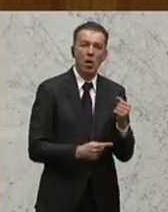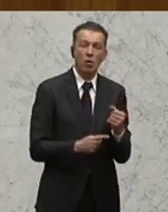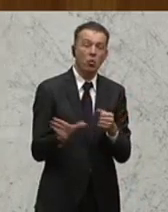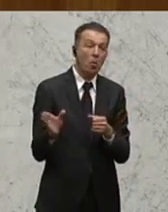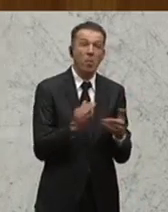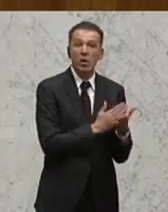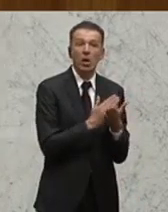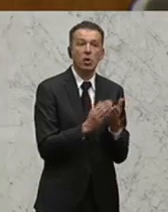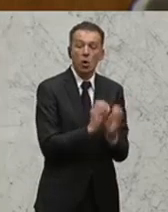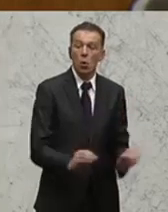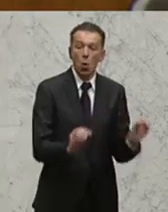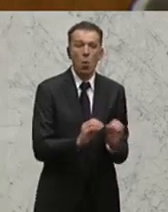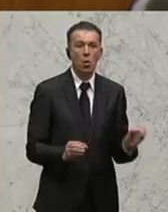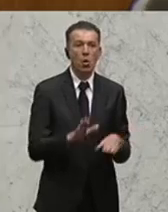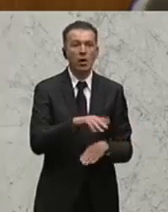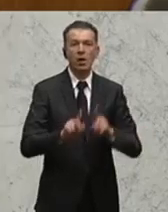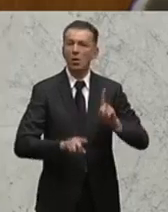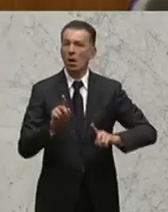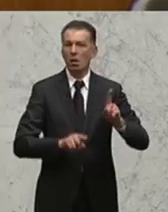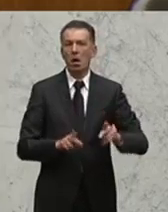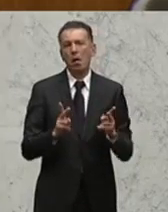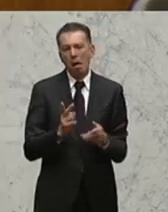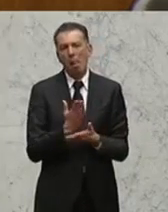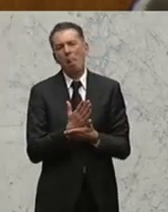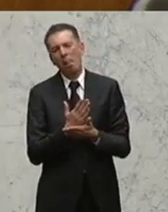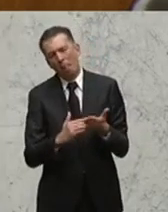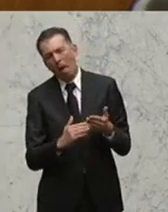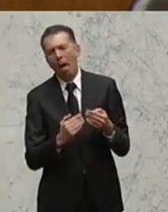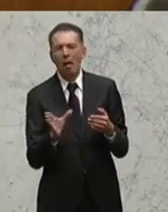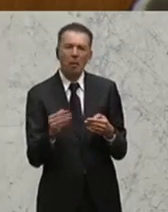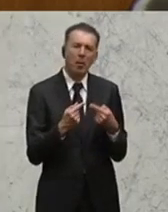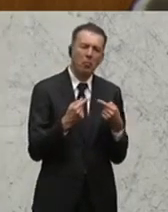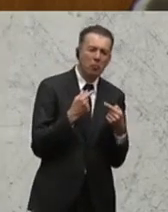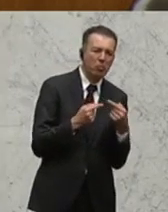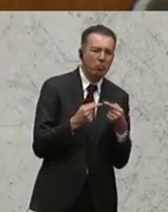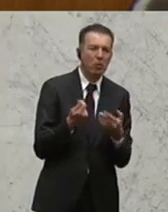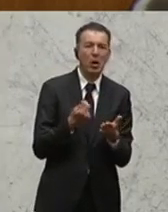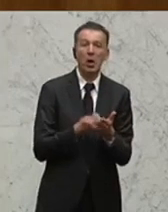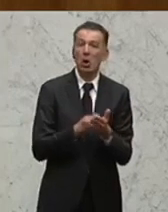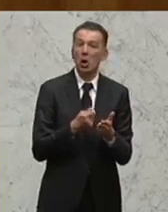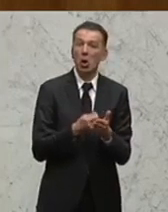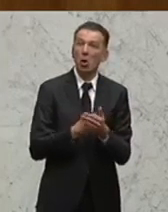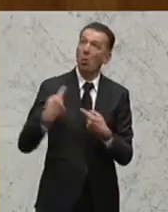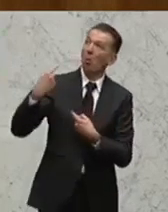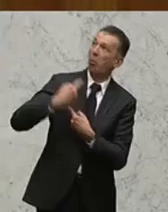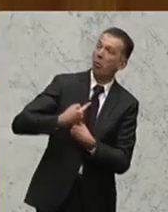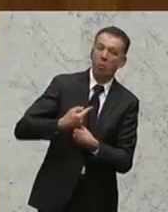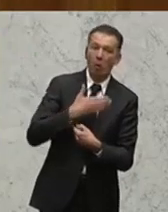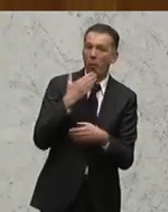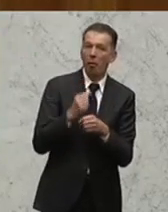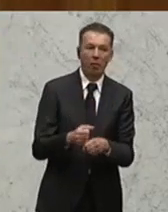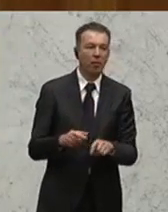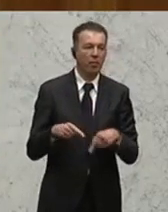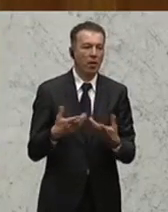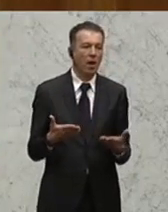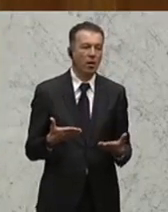absolut null als Gemeinde. Beim Kindergarten kannst du teilweise ein wenig mitreden. Die Gebührenhoheit wird dir vorgeschrieben, wenn du es nicht einhältst,